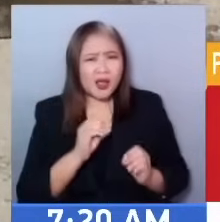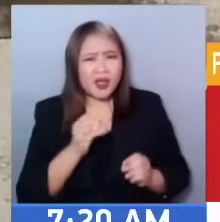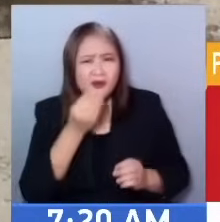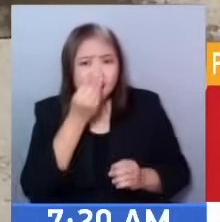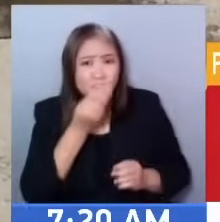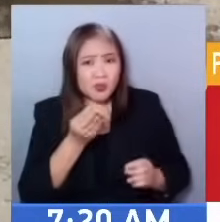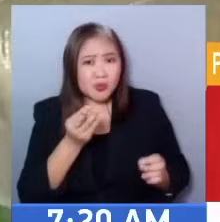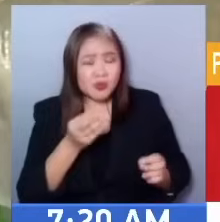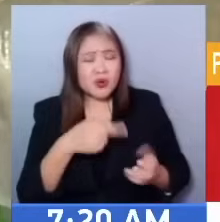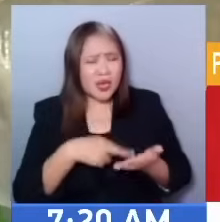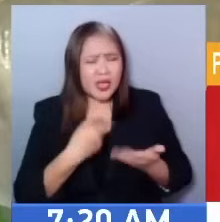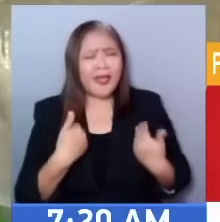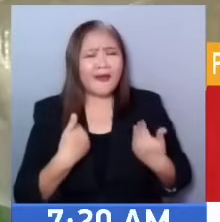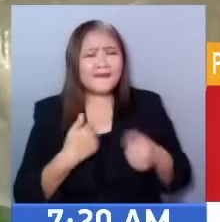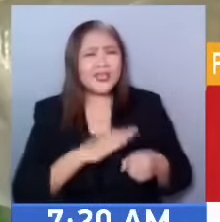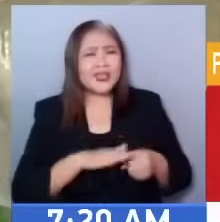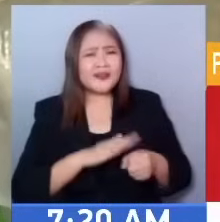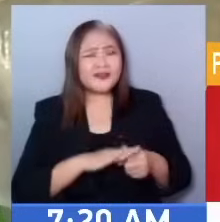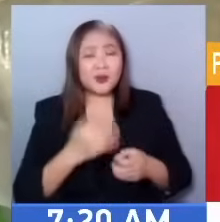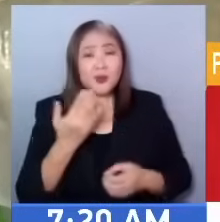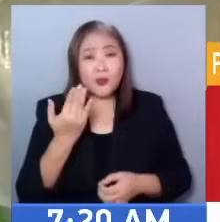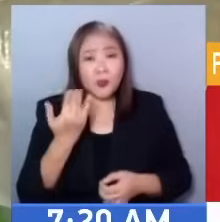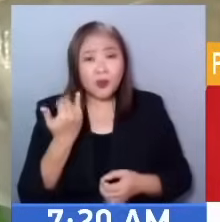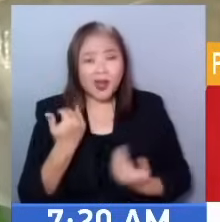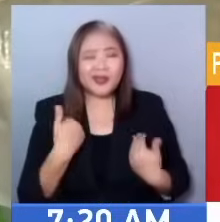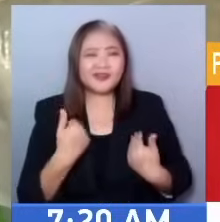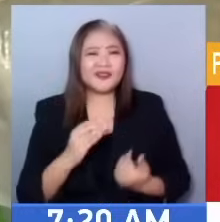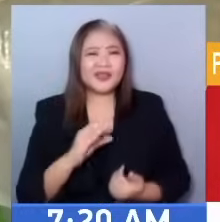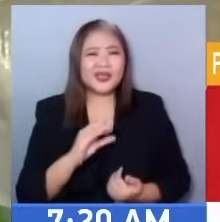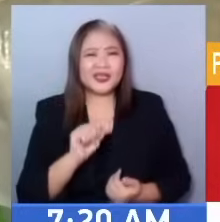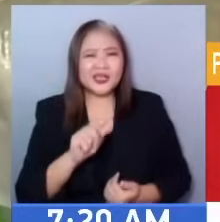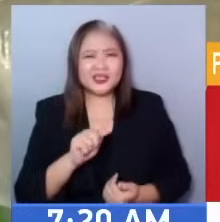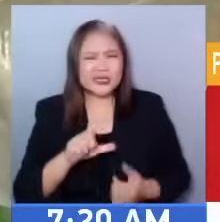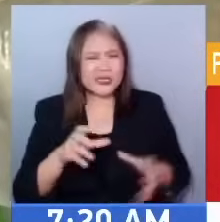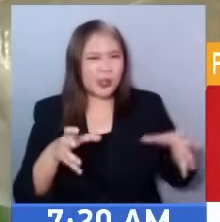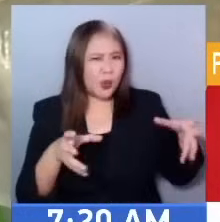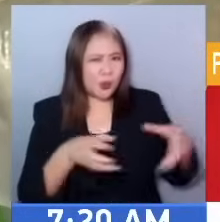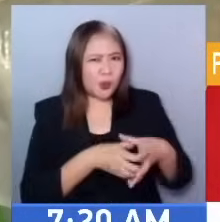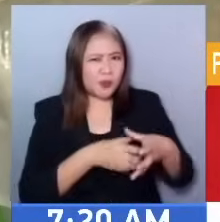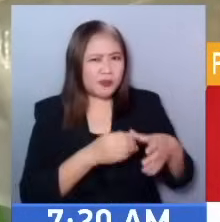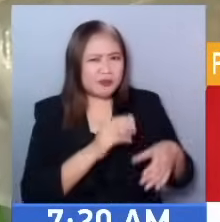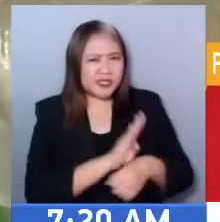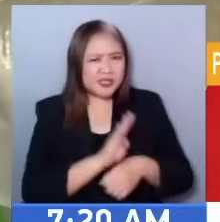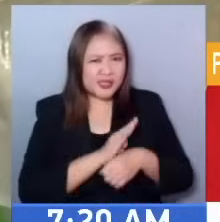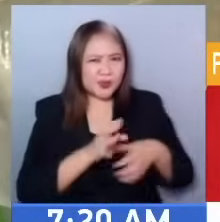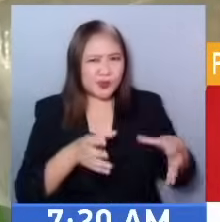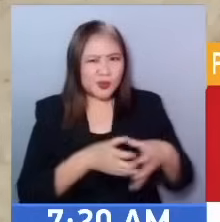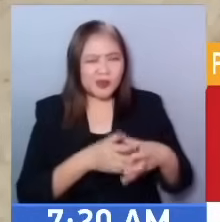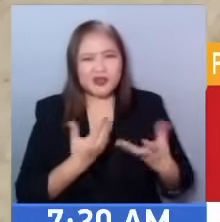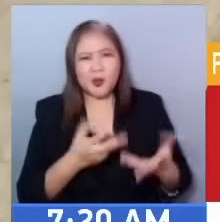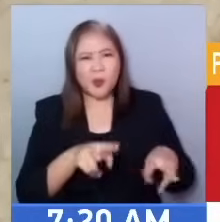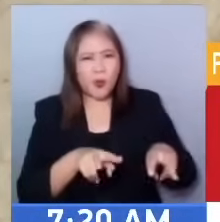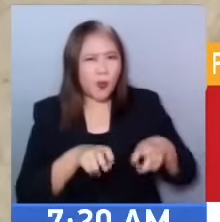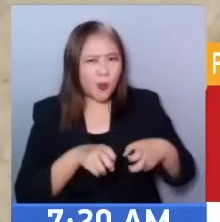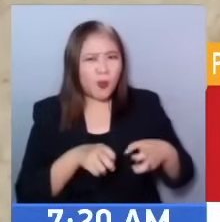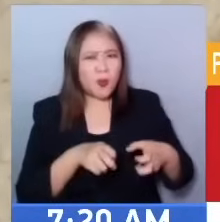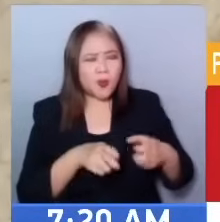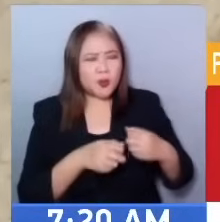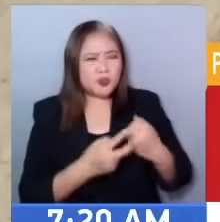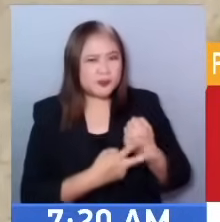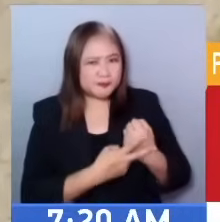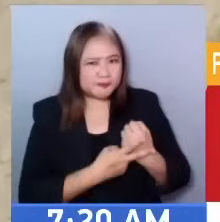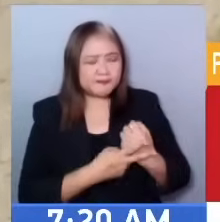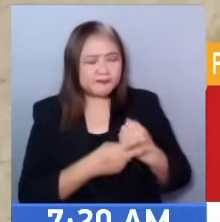ay gawa-gawa lang ng cartel at hoarding. Kaya maigi na rin mag-price cap. At ang price cap naman